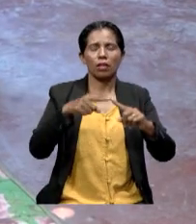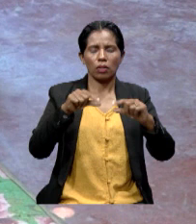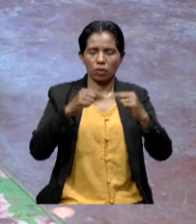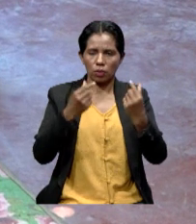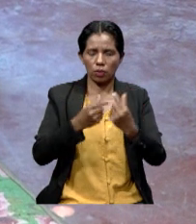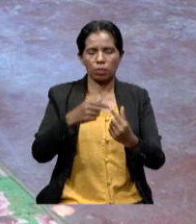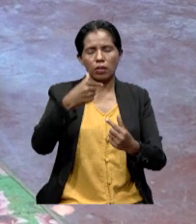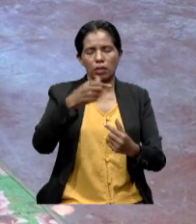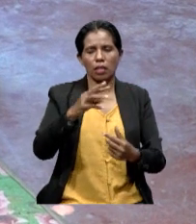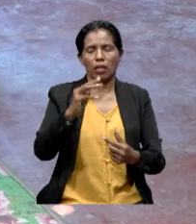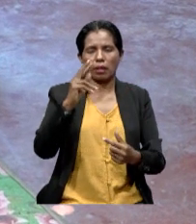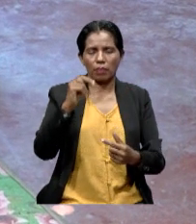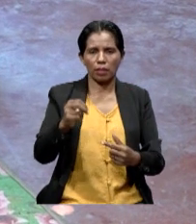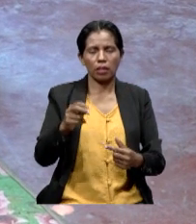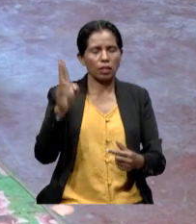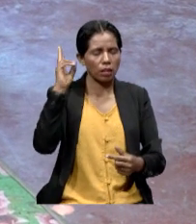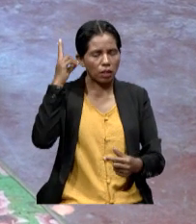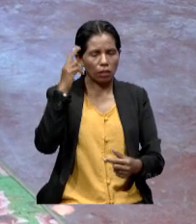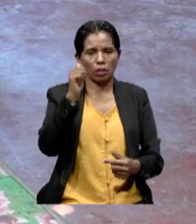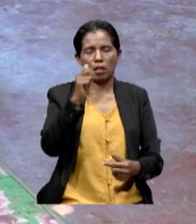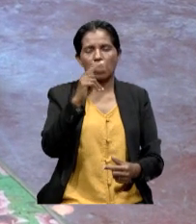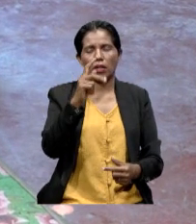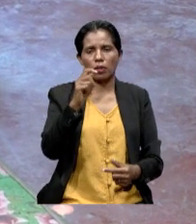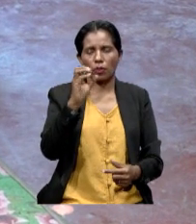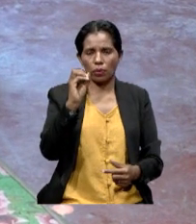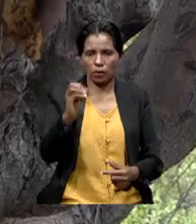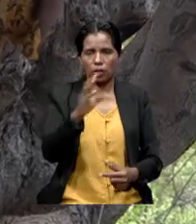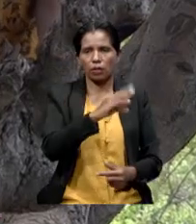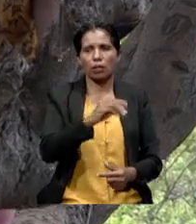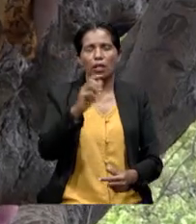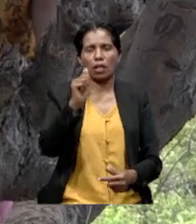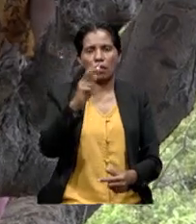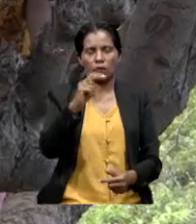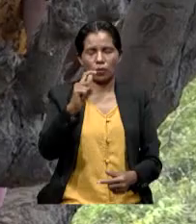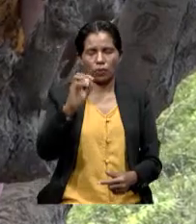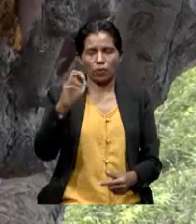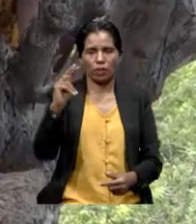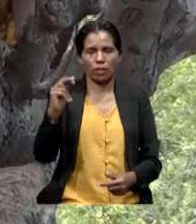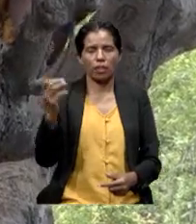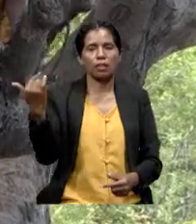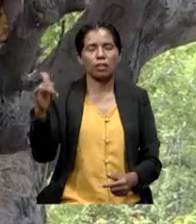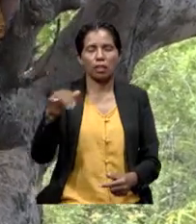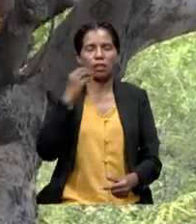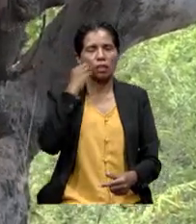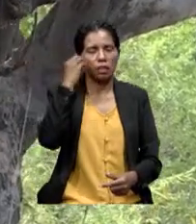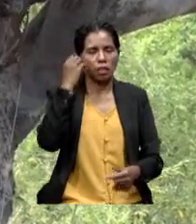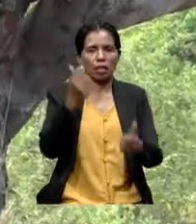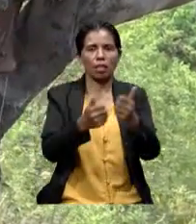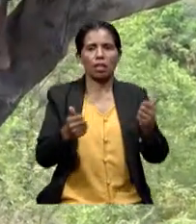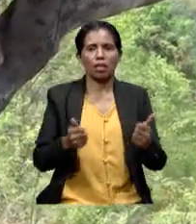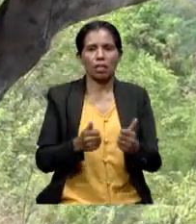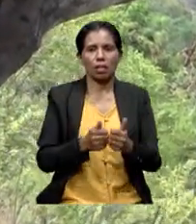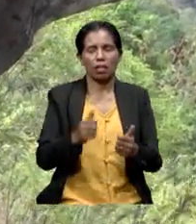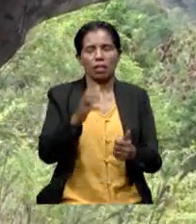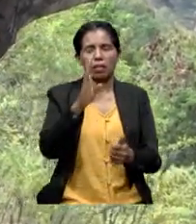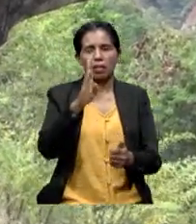Ziemeni hasoru tiu Antonio ho tia Antonia. Iha sirania hela fatin aldeia Aidak